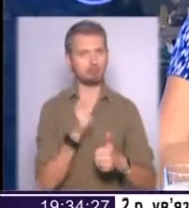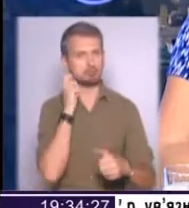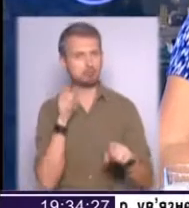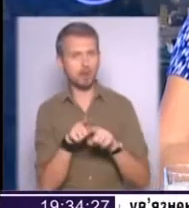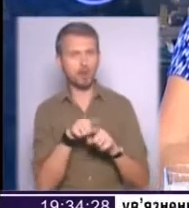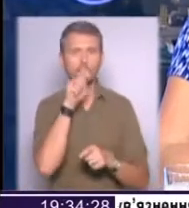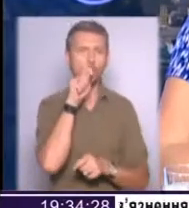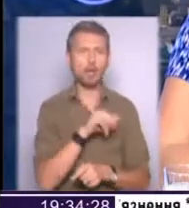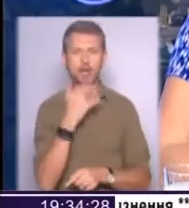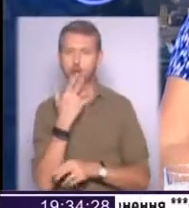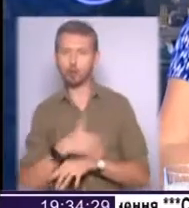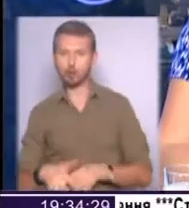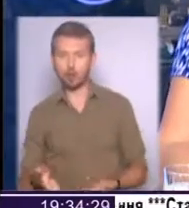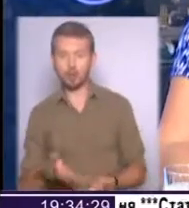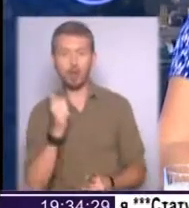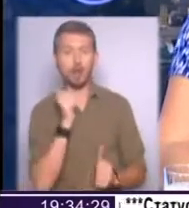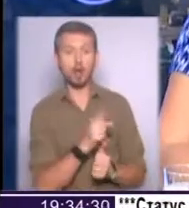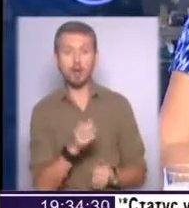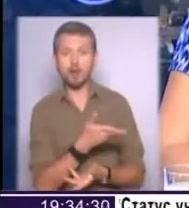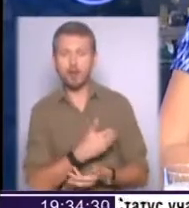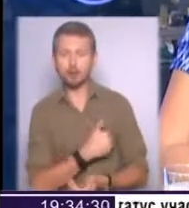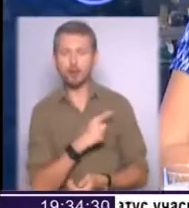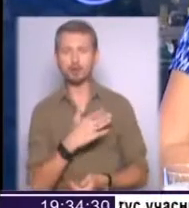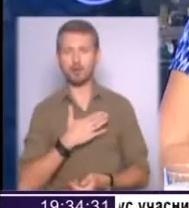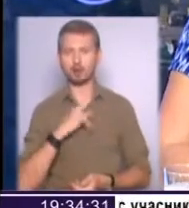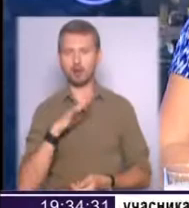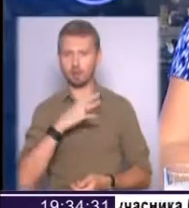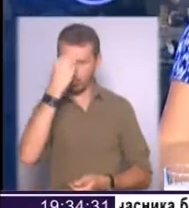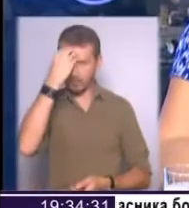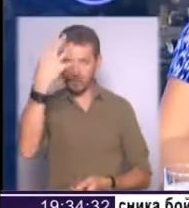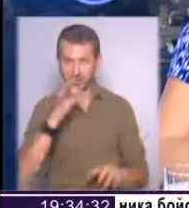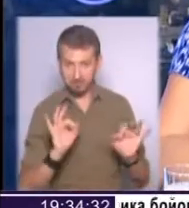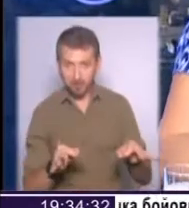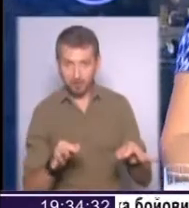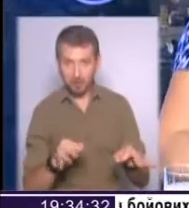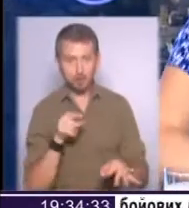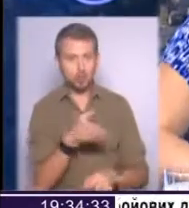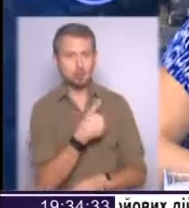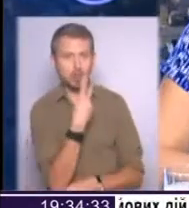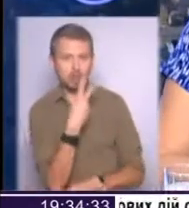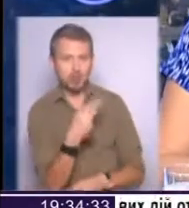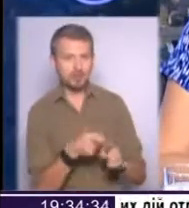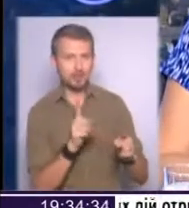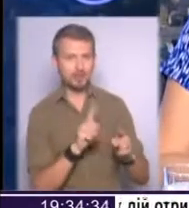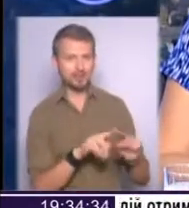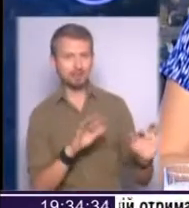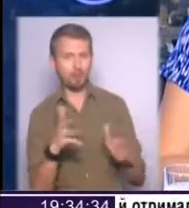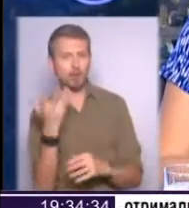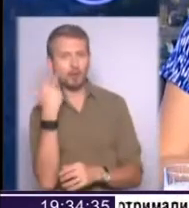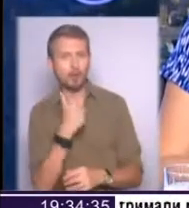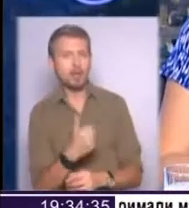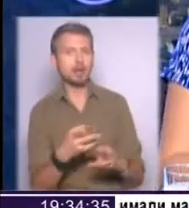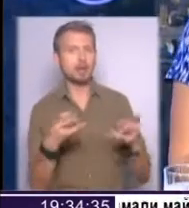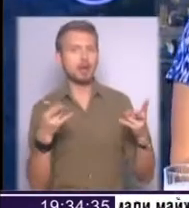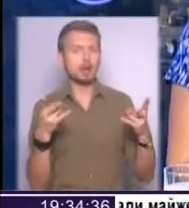Україні, і за кордоном. Кожен з нас хоче, щоб наша дитина була освічена. Правда? То і тут ми бачимо ці моменти, коли